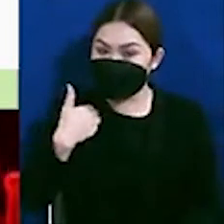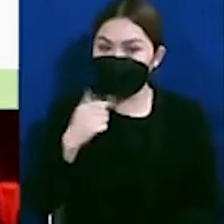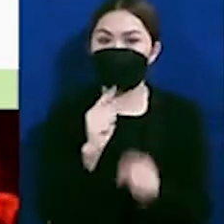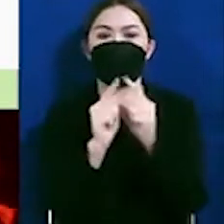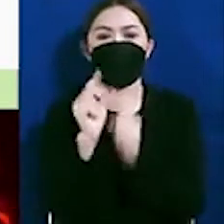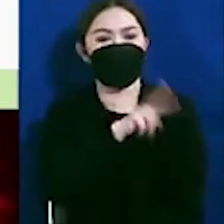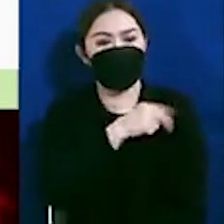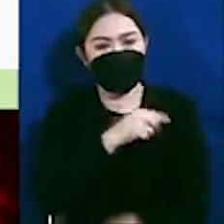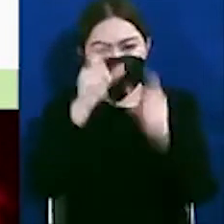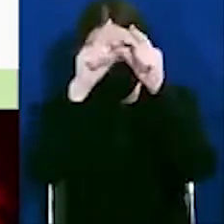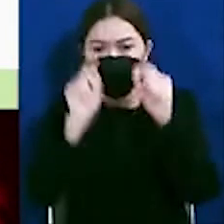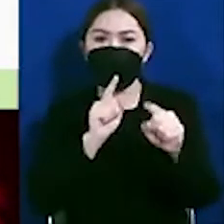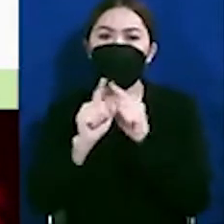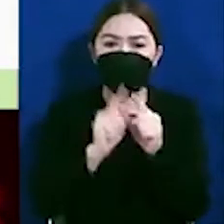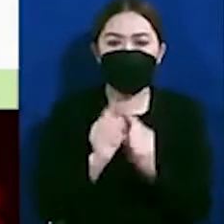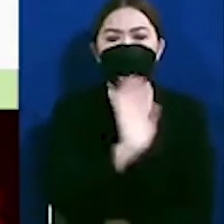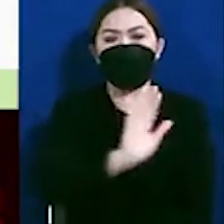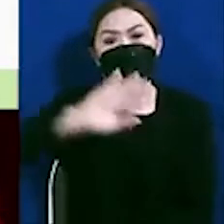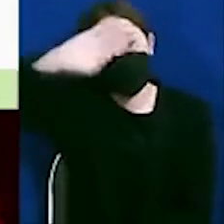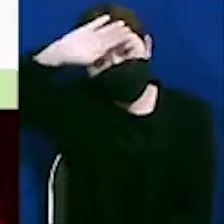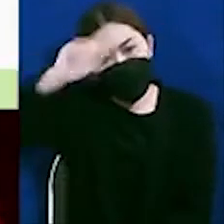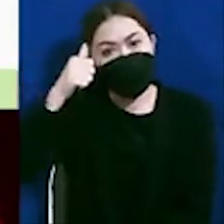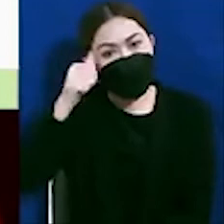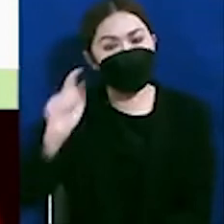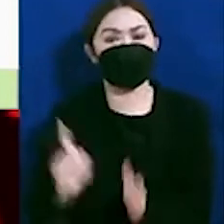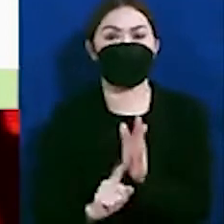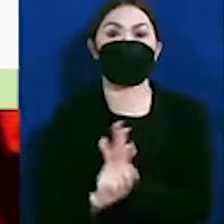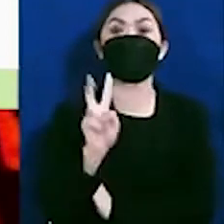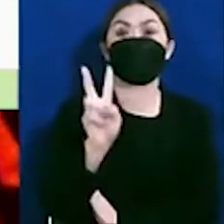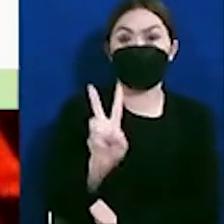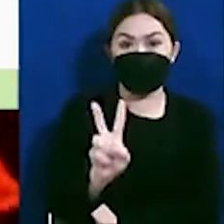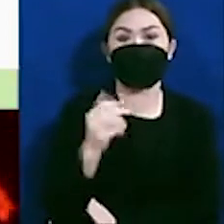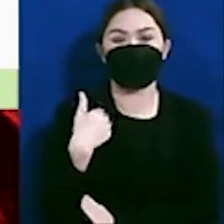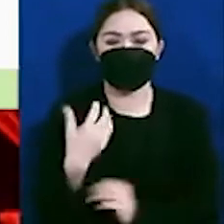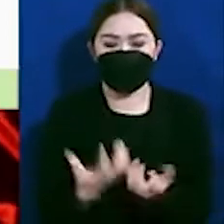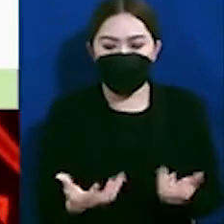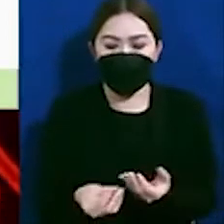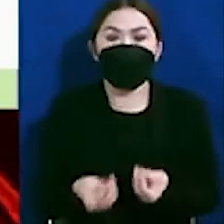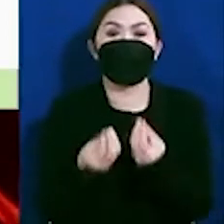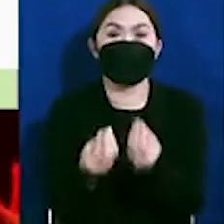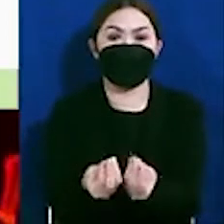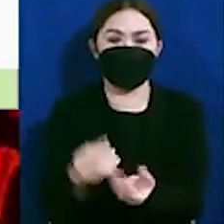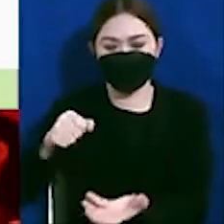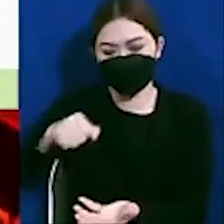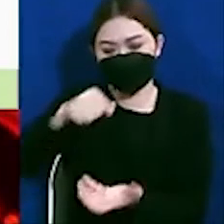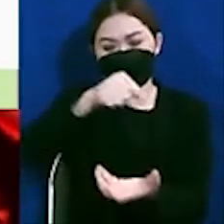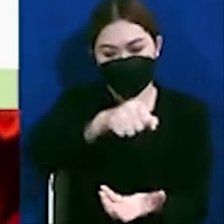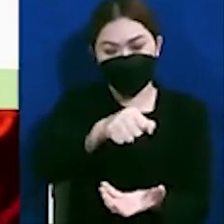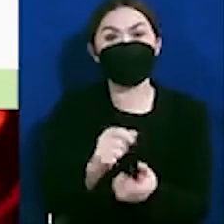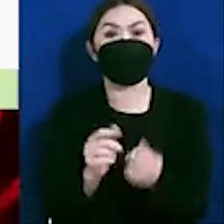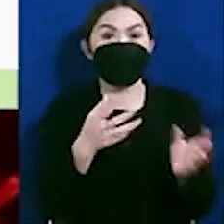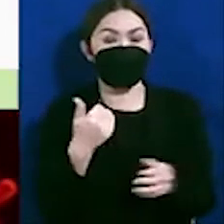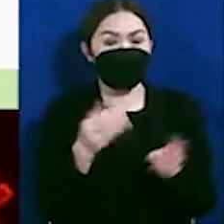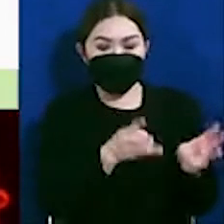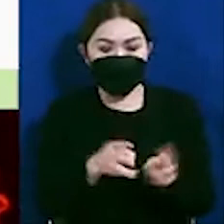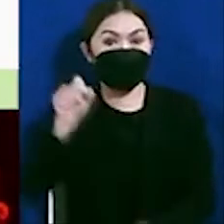คุณหมอพยาบาลจะคุยกับคนไข้วันละ 2ครั้งนะครับมีอุปกรณ์ไปให้นะครับมีช่องทางติดต่อกรณี